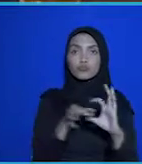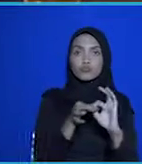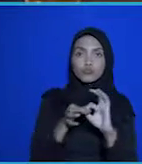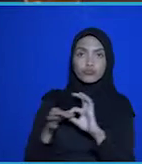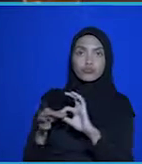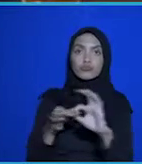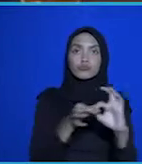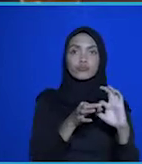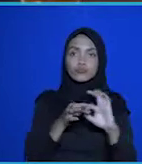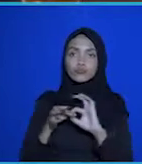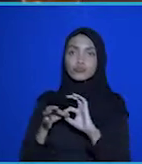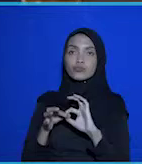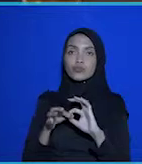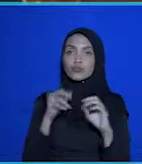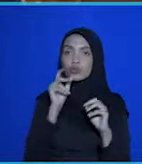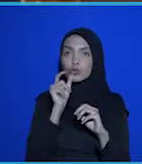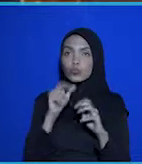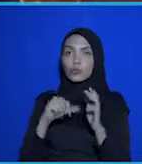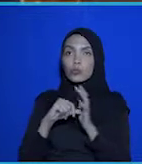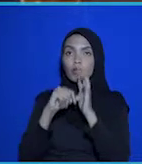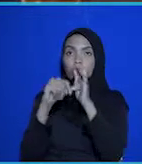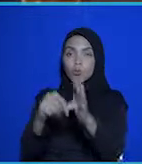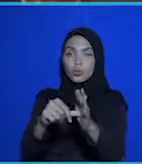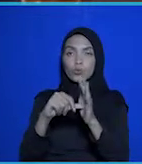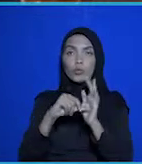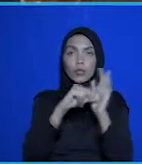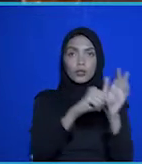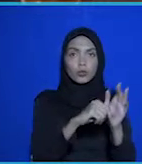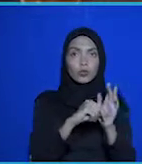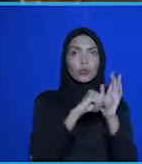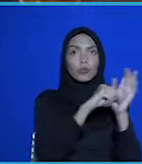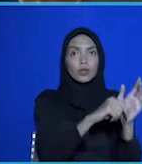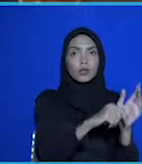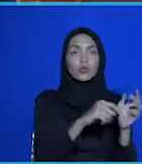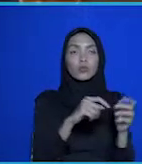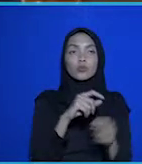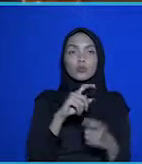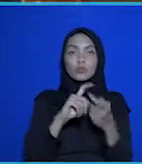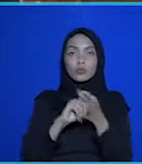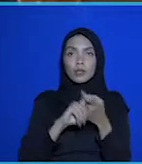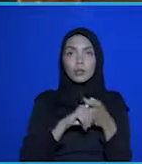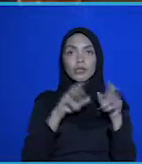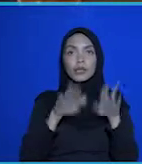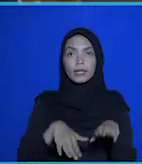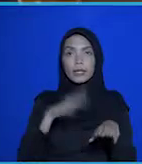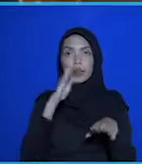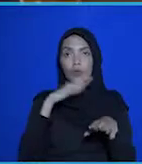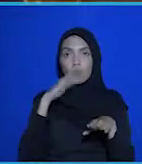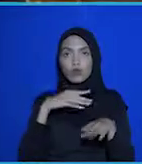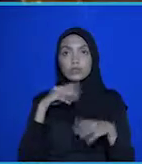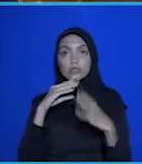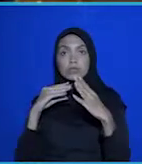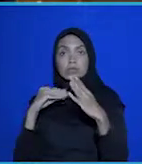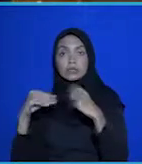bersolidaritas bersama-sama untuk menolong, membantu saudara-saudara kita yang ada di Lombok.